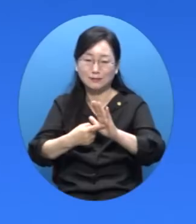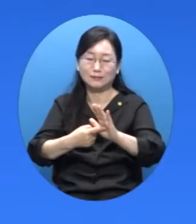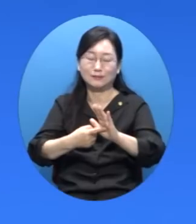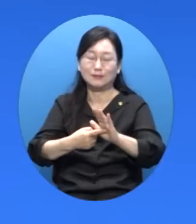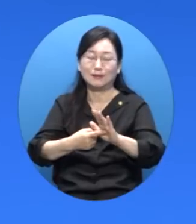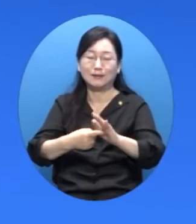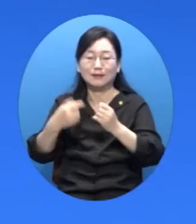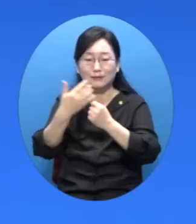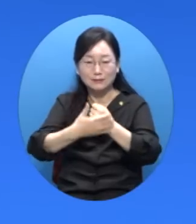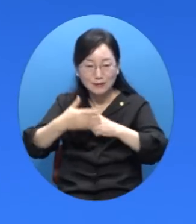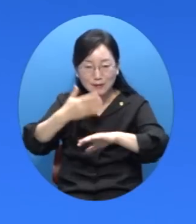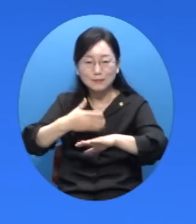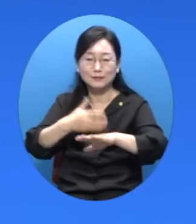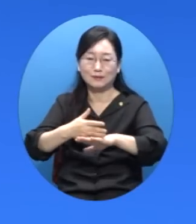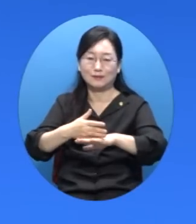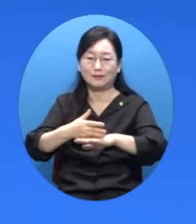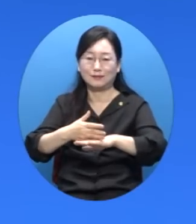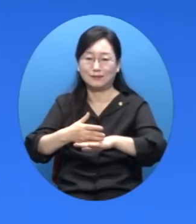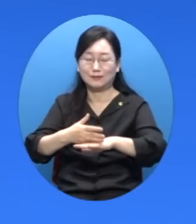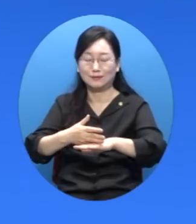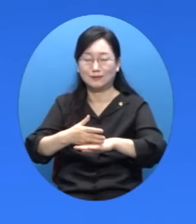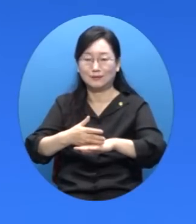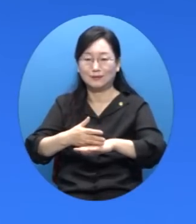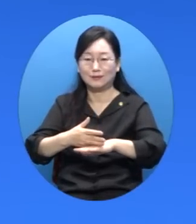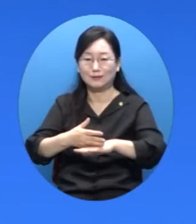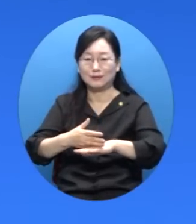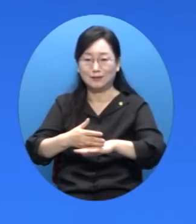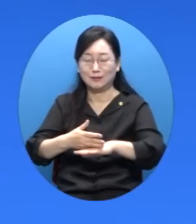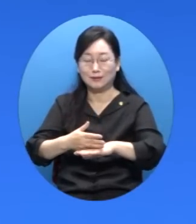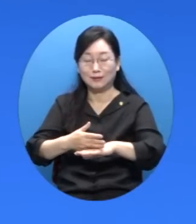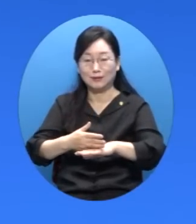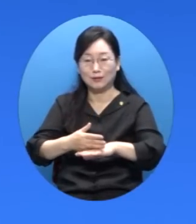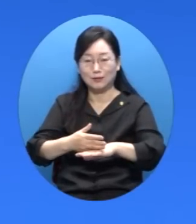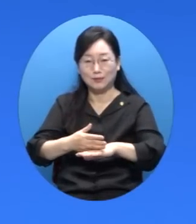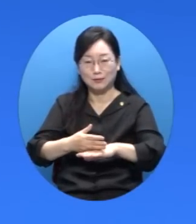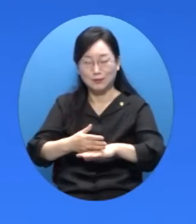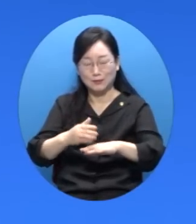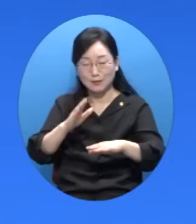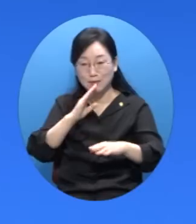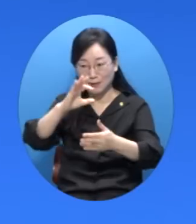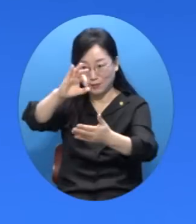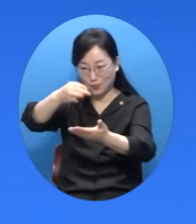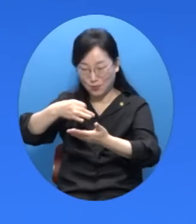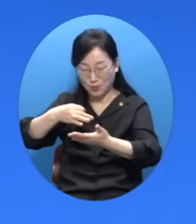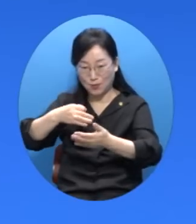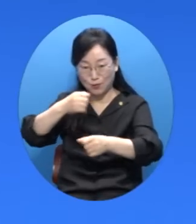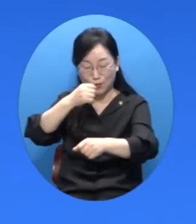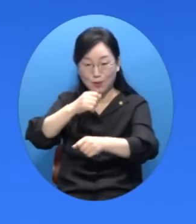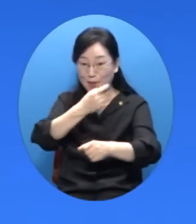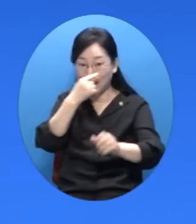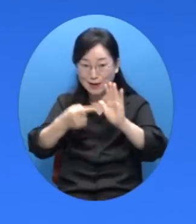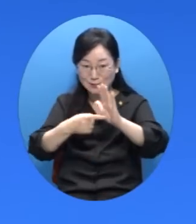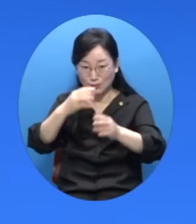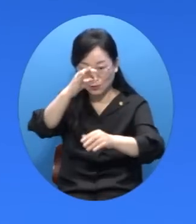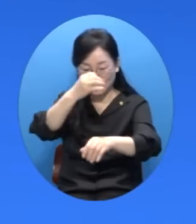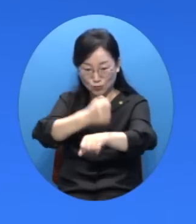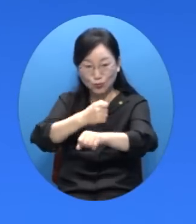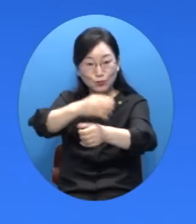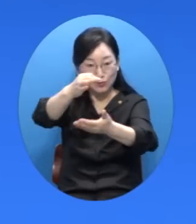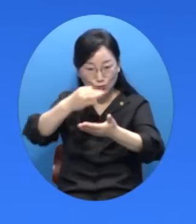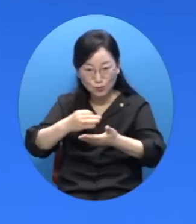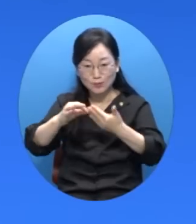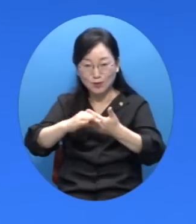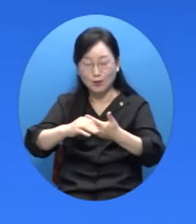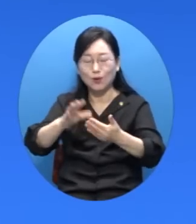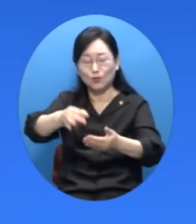그 은혜에 감사해서 그 주는 수입의 상당 부분을 선한 사업에 내놔서